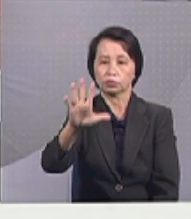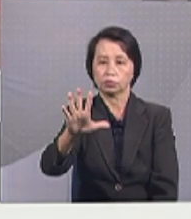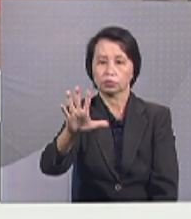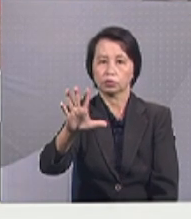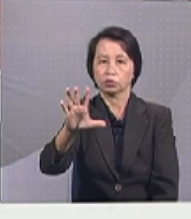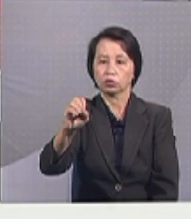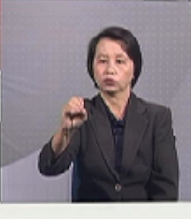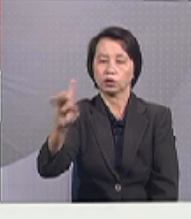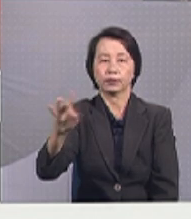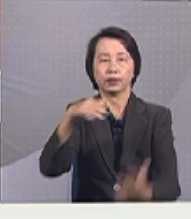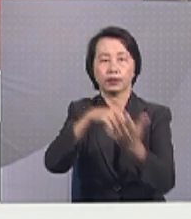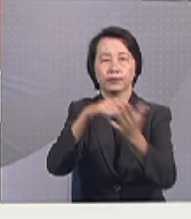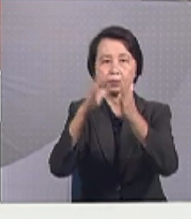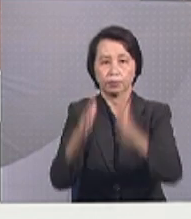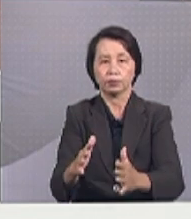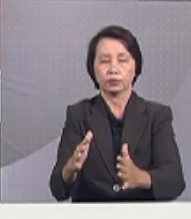31,508 pelajar di